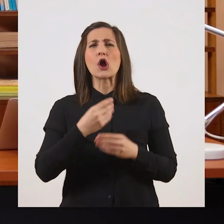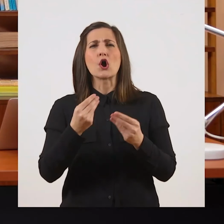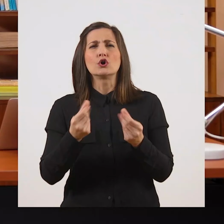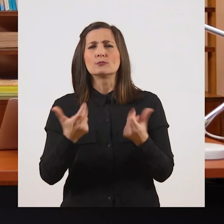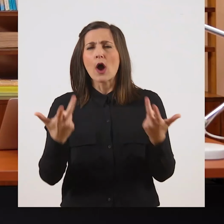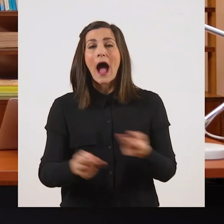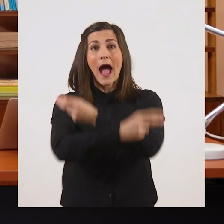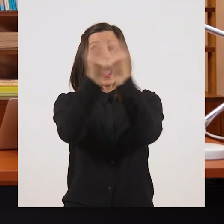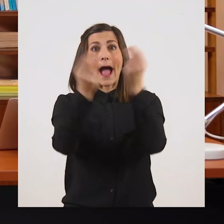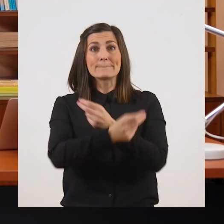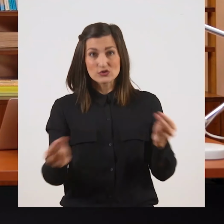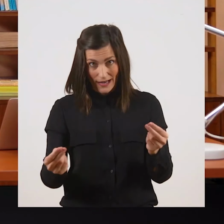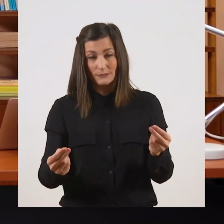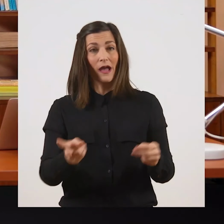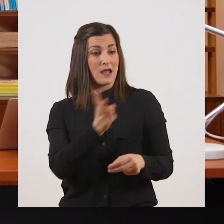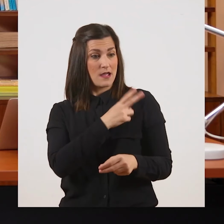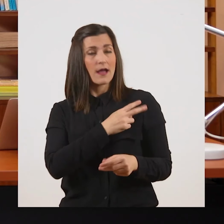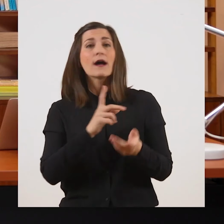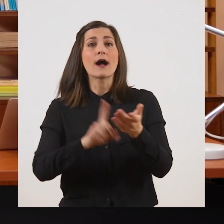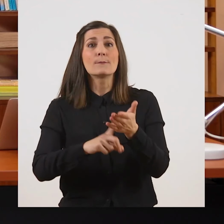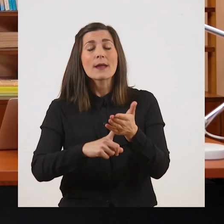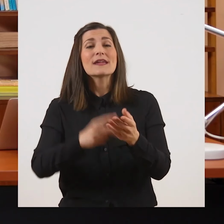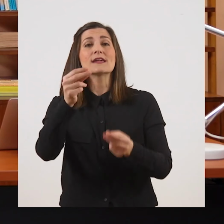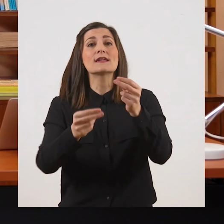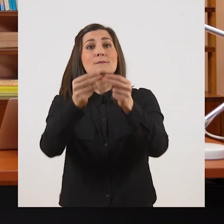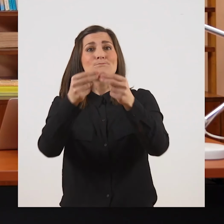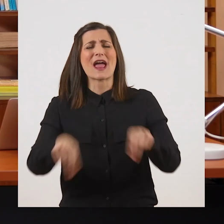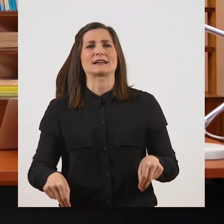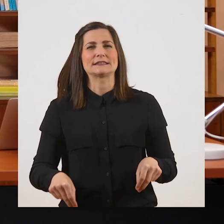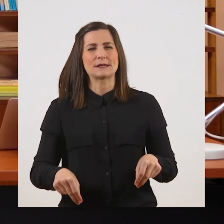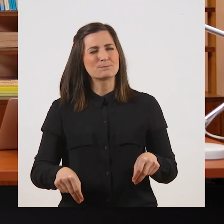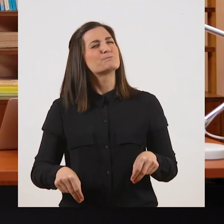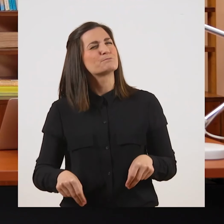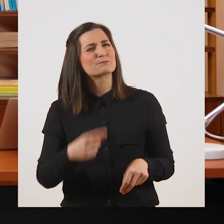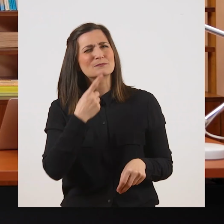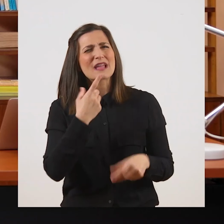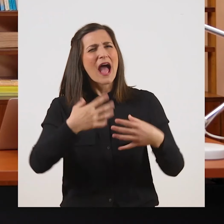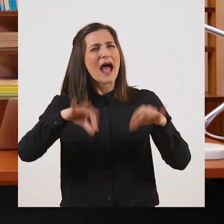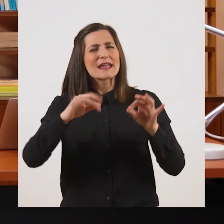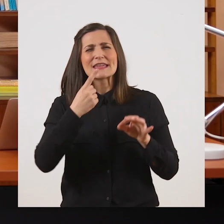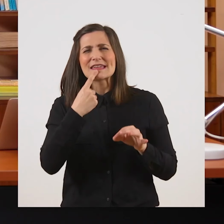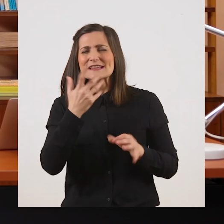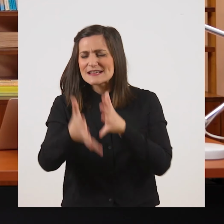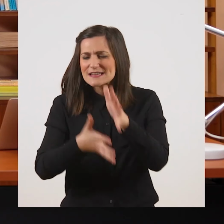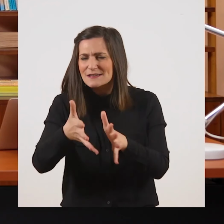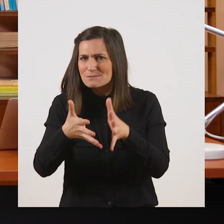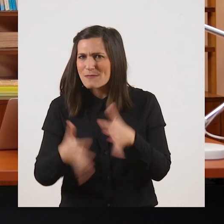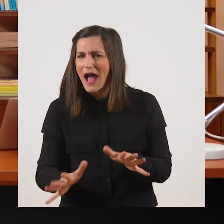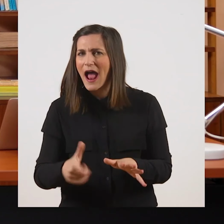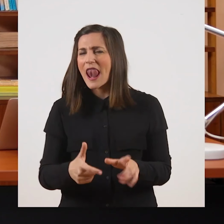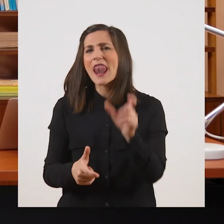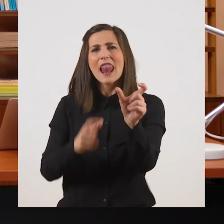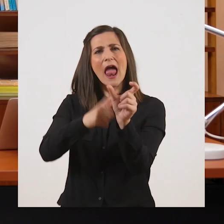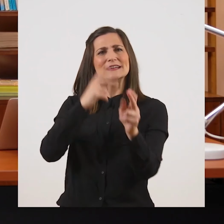σωστό αποτέλεσμα κάνοντας και μία πράξη. Ποια πράξη ήταν αυτή που είπαμε ότι θα κάνουμε στην αρχή και το βρήκαμε από τη λέξη